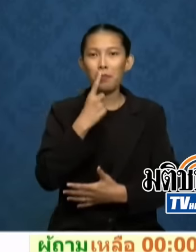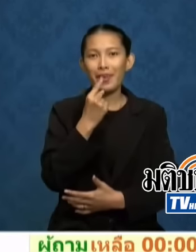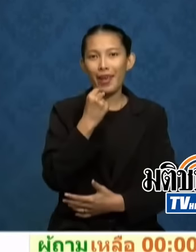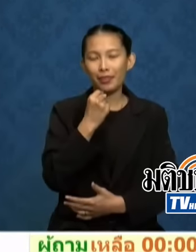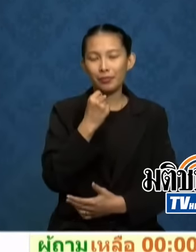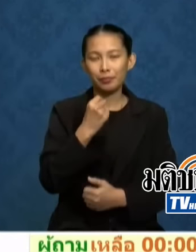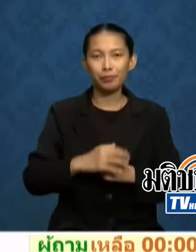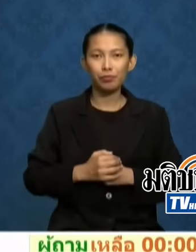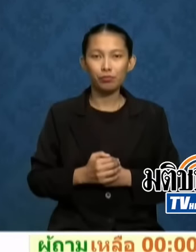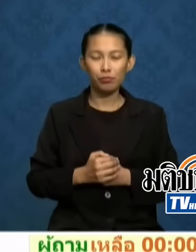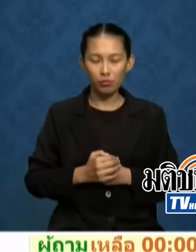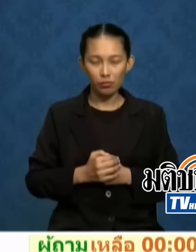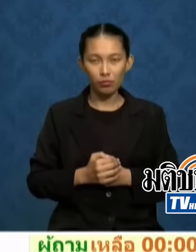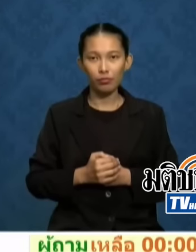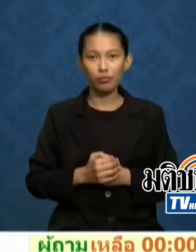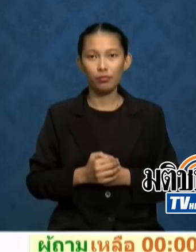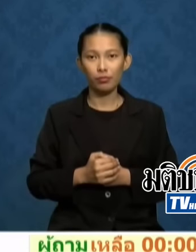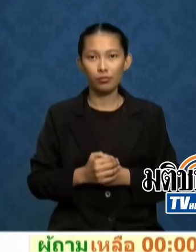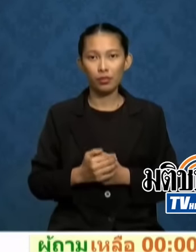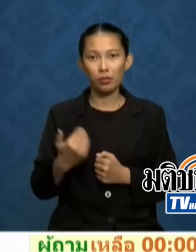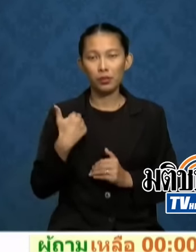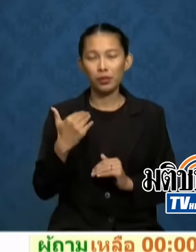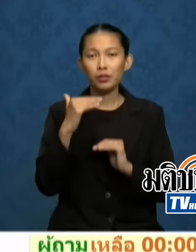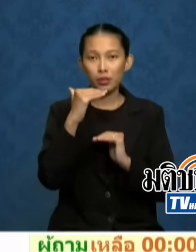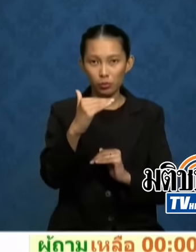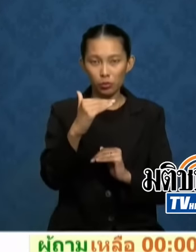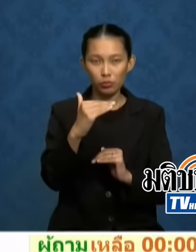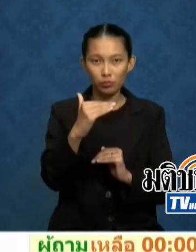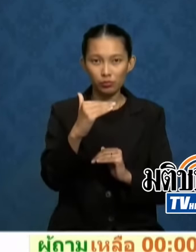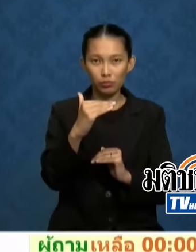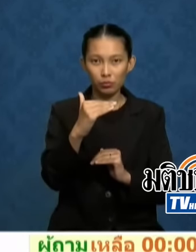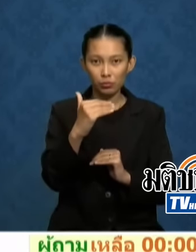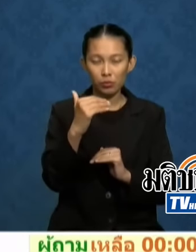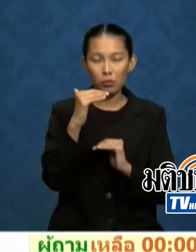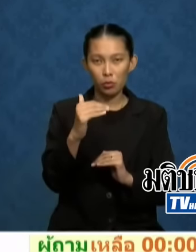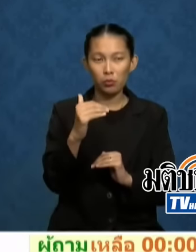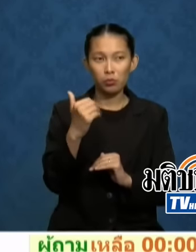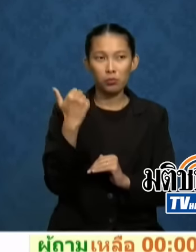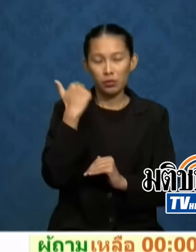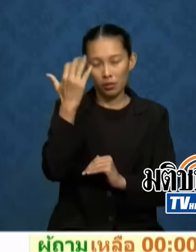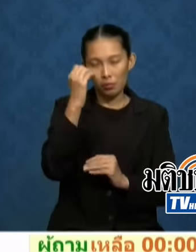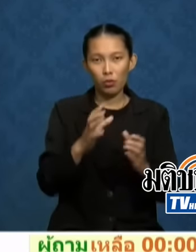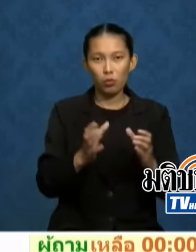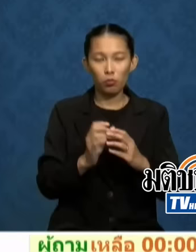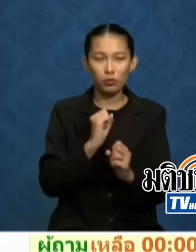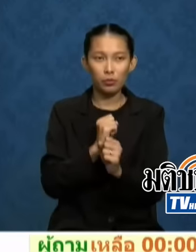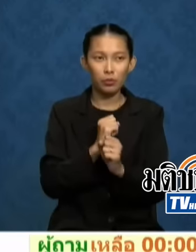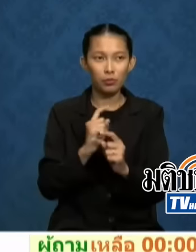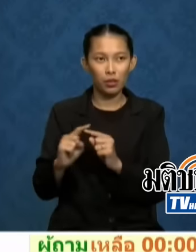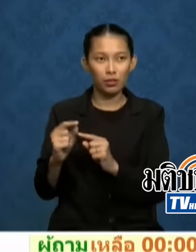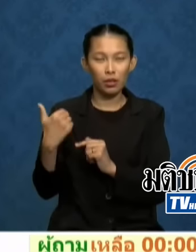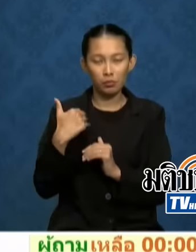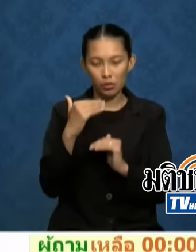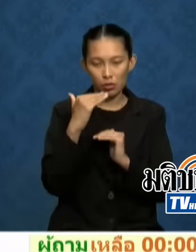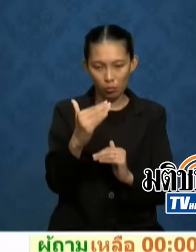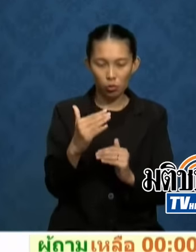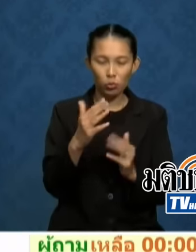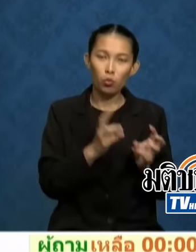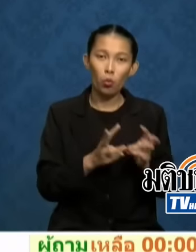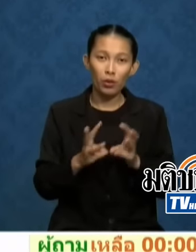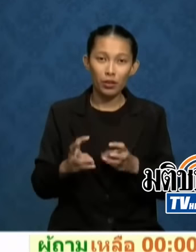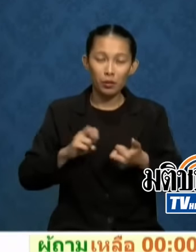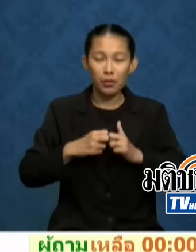นะครับอันนี้ก็เป็นเรื่องที่กำหนดระดับกันไว้นะครับเพื่อให้หน่วยงานทั้งหลายได้กำหนดทิศทางแล้วก็แนว